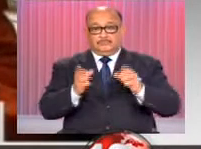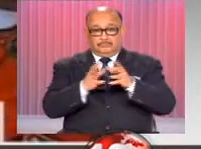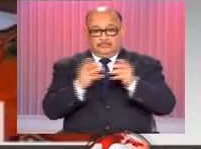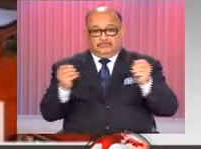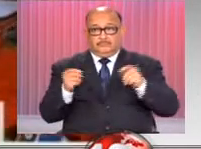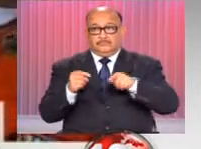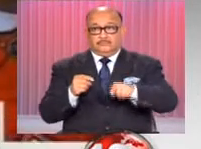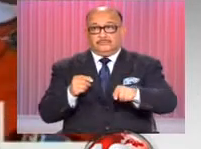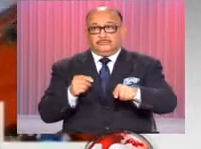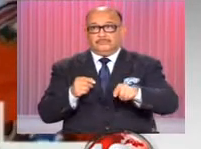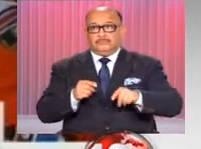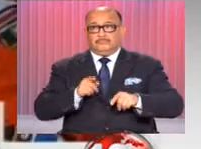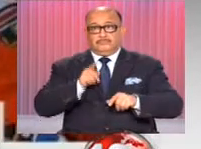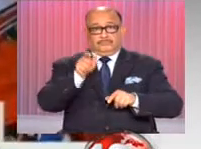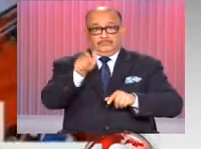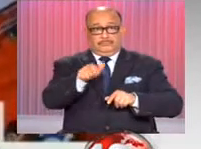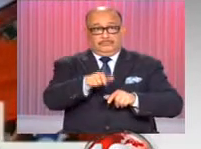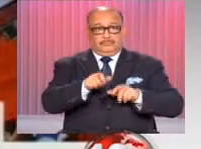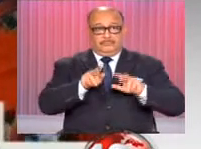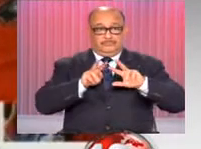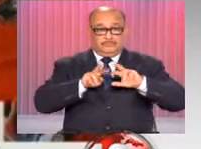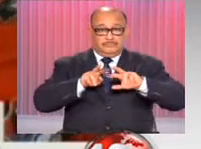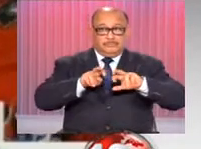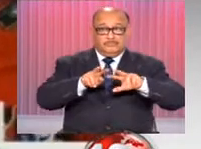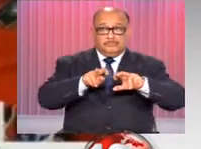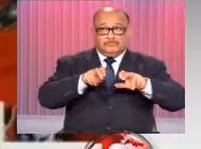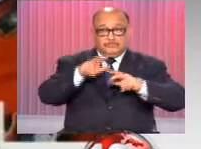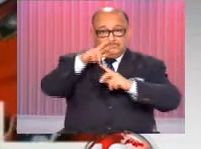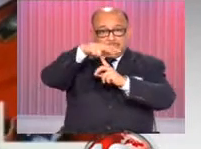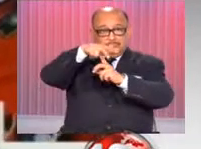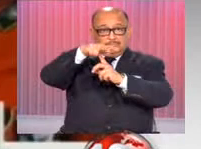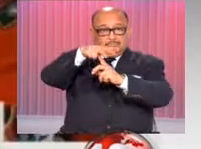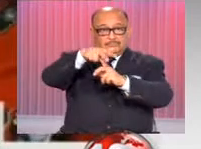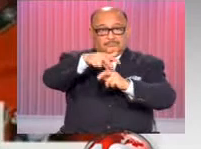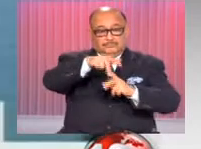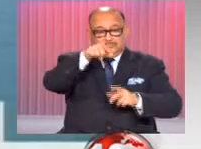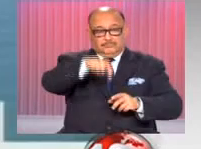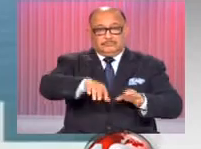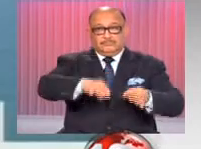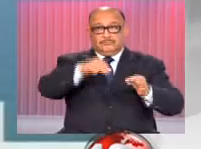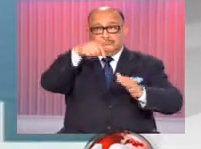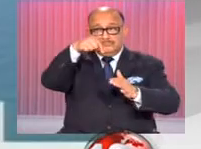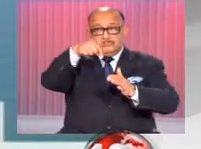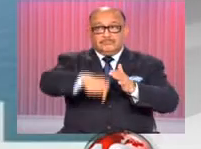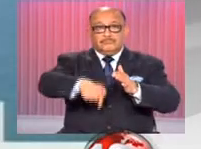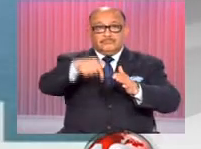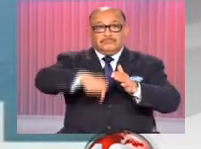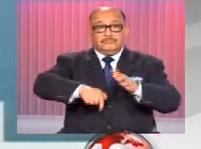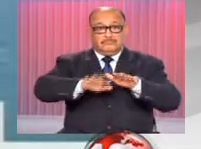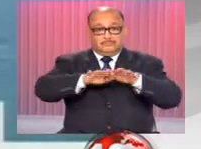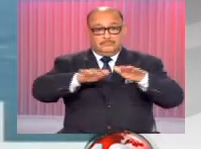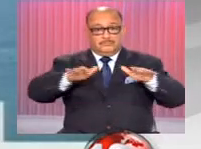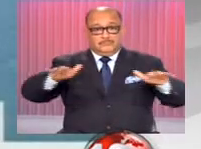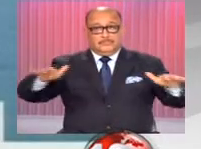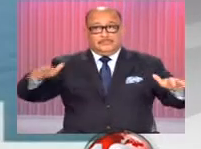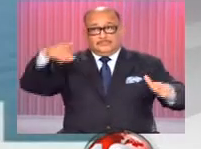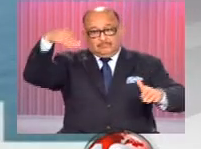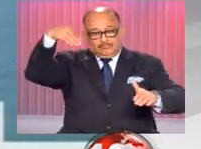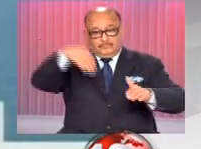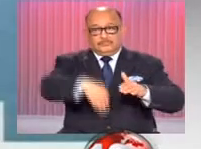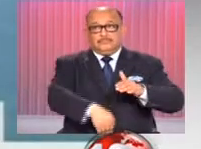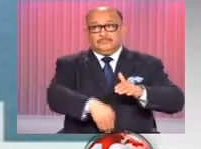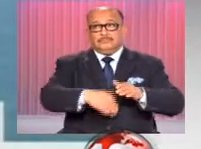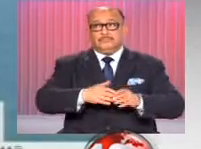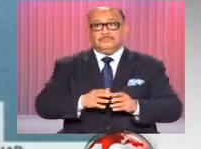عاصفة. تغيير مسار قبل بالرفض لاكتظاظ الخطوط الجوية. اختفت الطائرة بعد 5 دقائق من طلبه